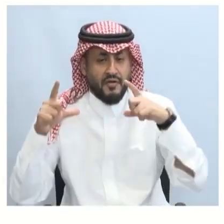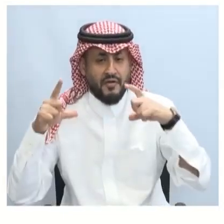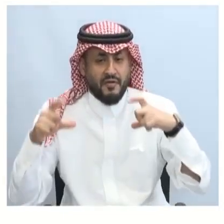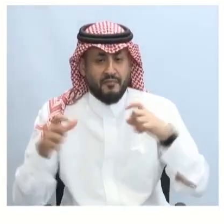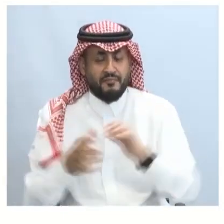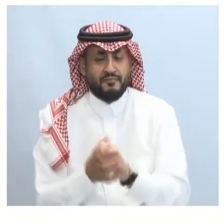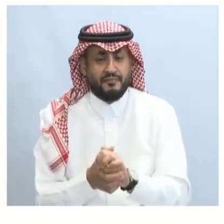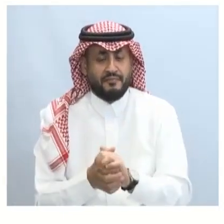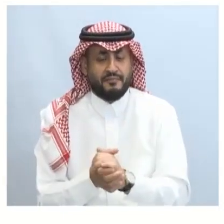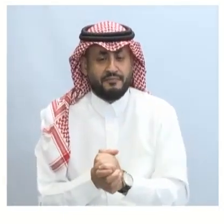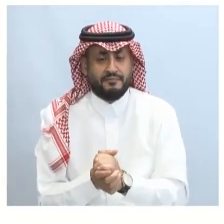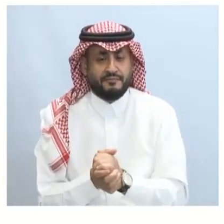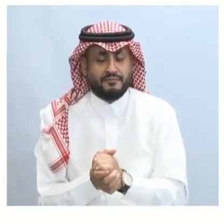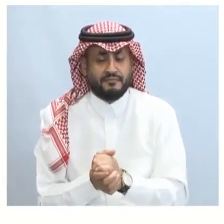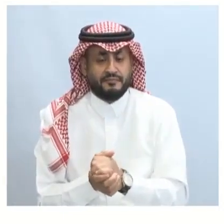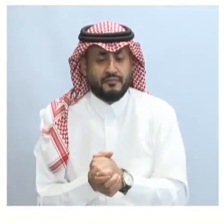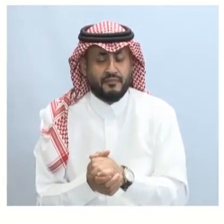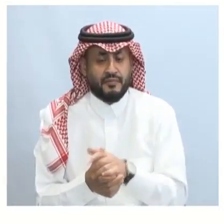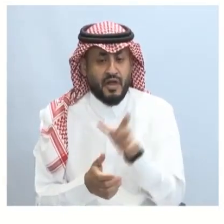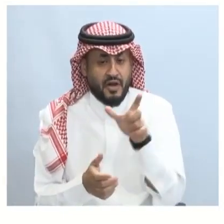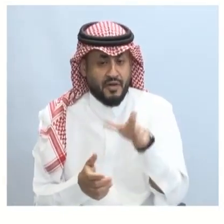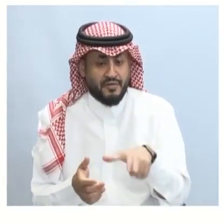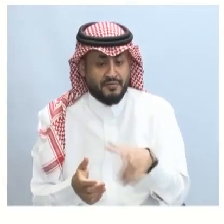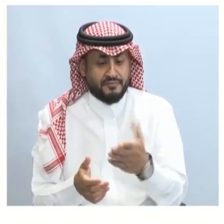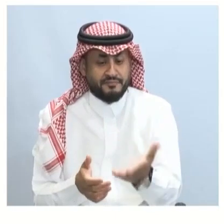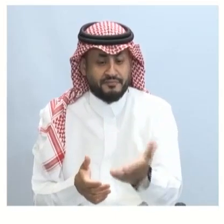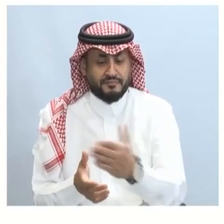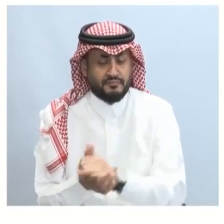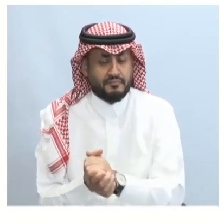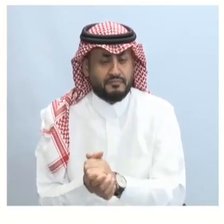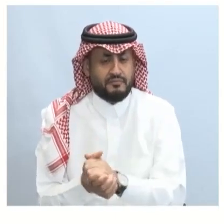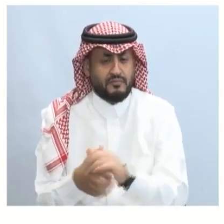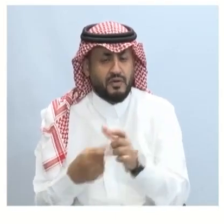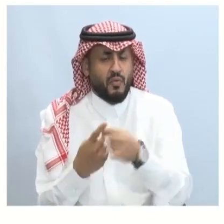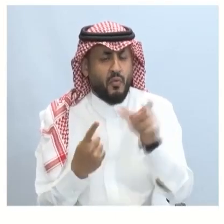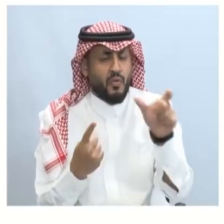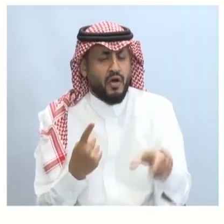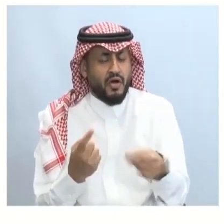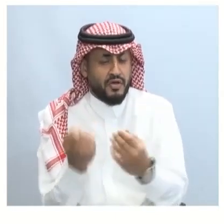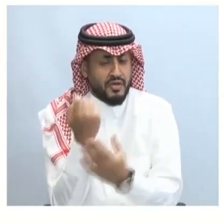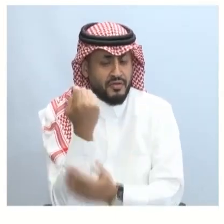وسلم ما منكم من احد يتوضا